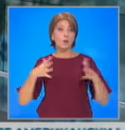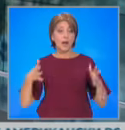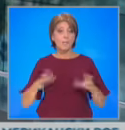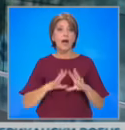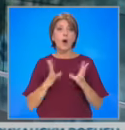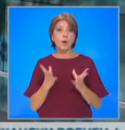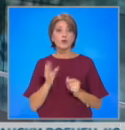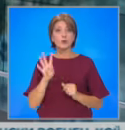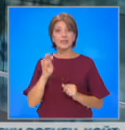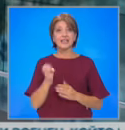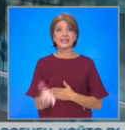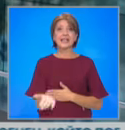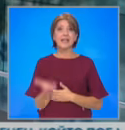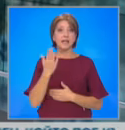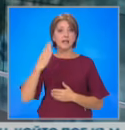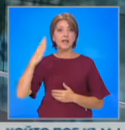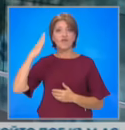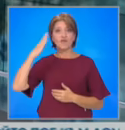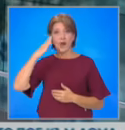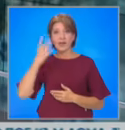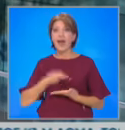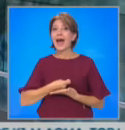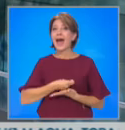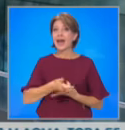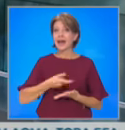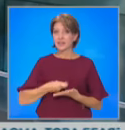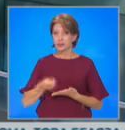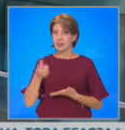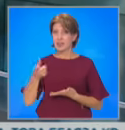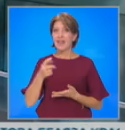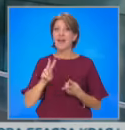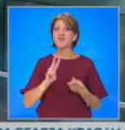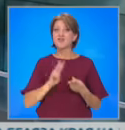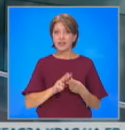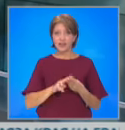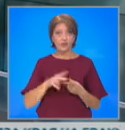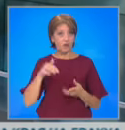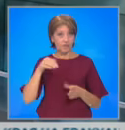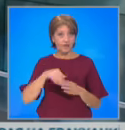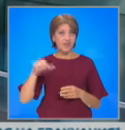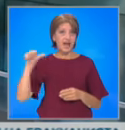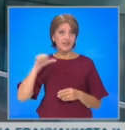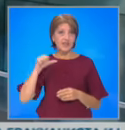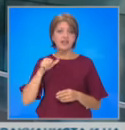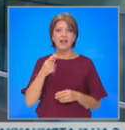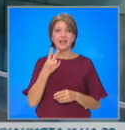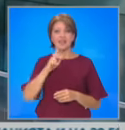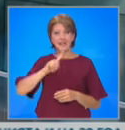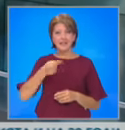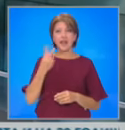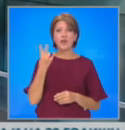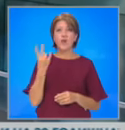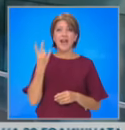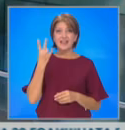Общо 90 000 военни. Разходите на Вашингтон в Афганистан са 2,2 трилиона